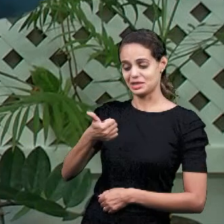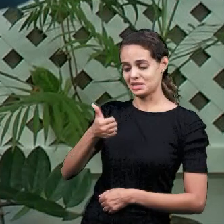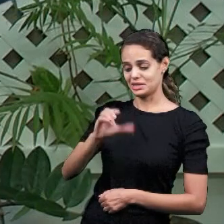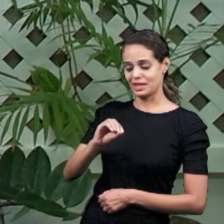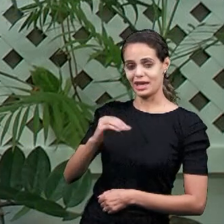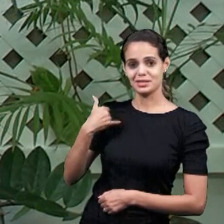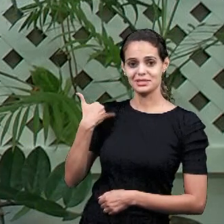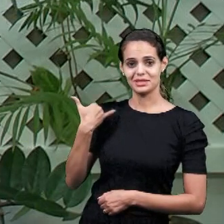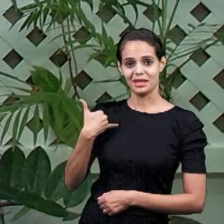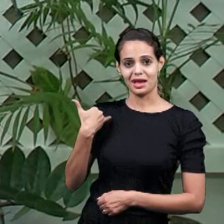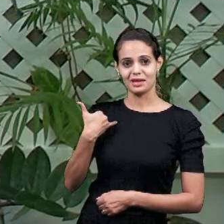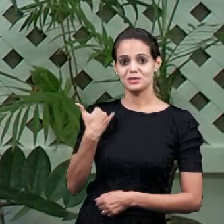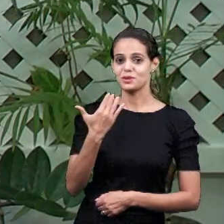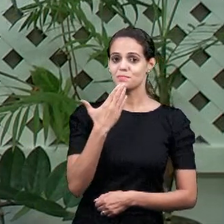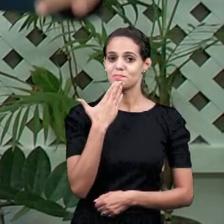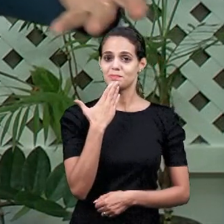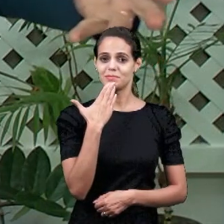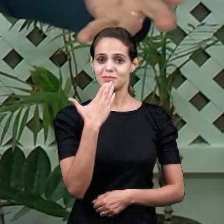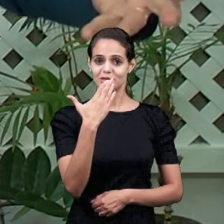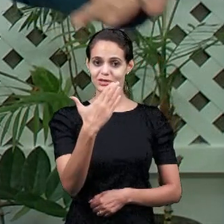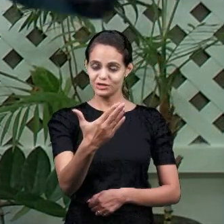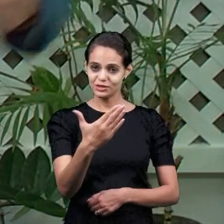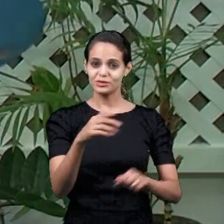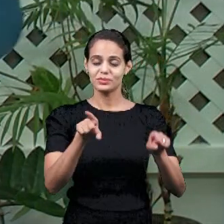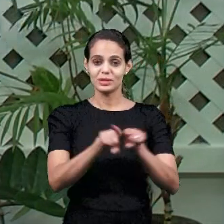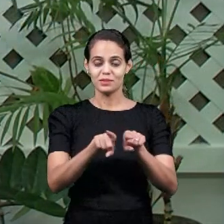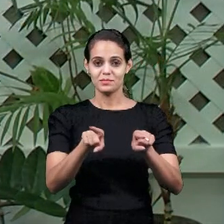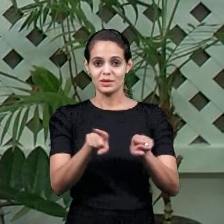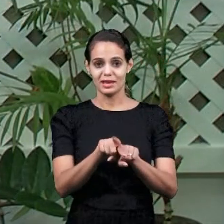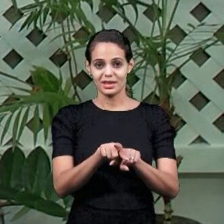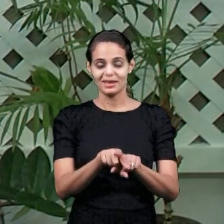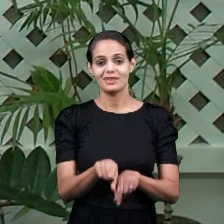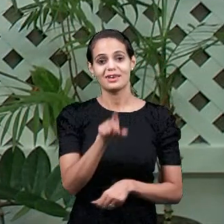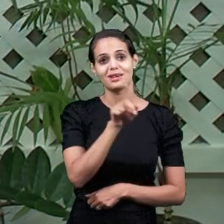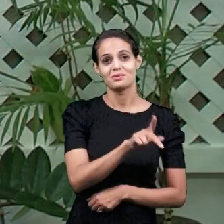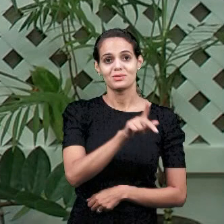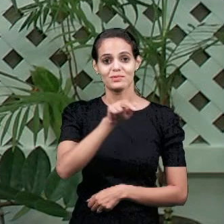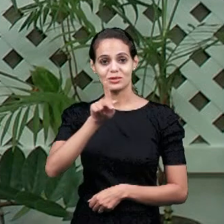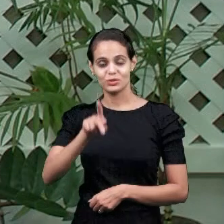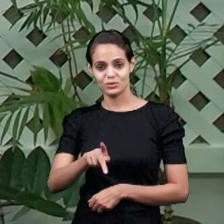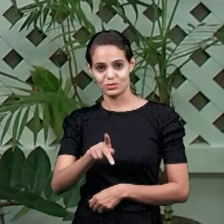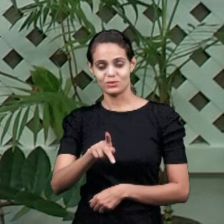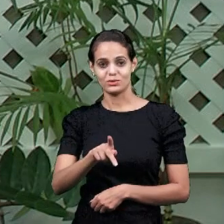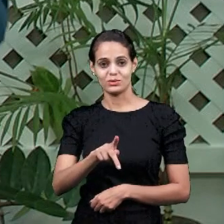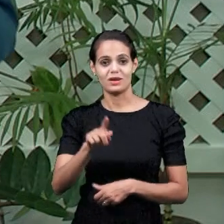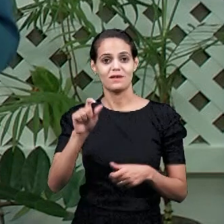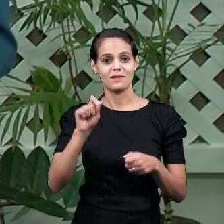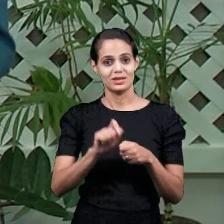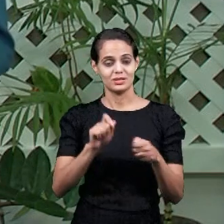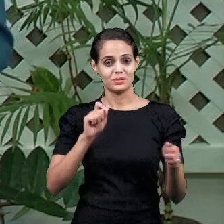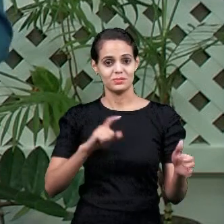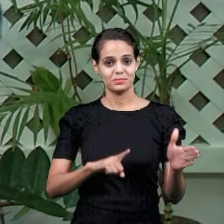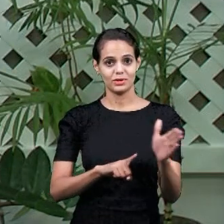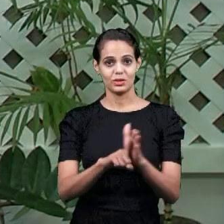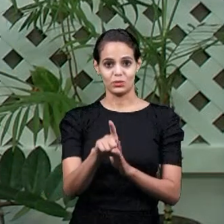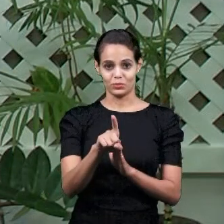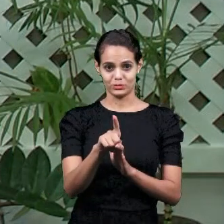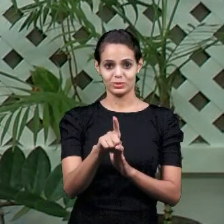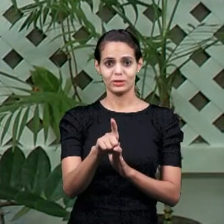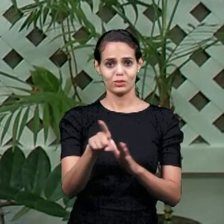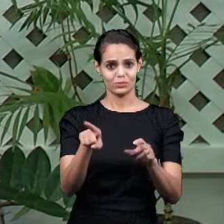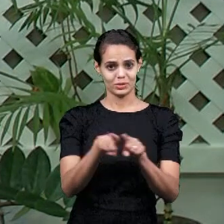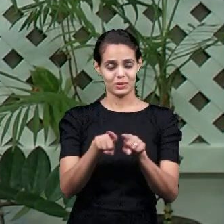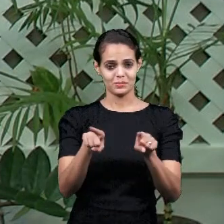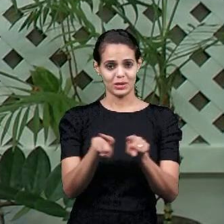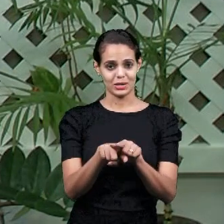que le professeur puisse poser des questions aussi. Et je pose une question pour dimanche prochain, parce que je sais qu'il va être principalement pour les enfants,